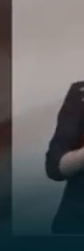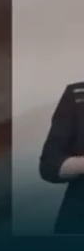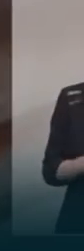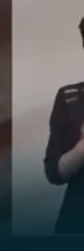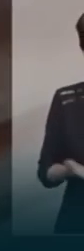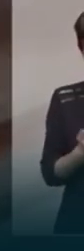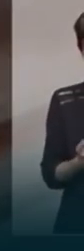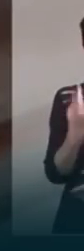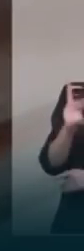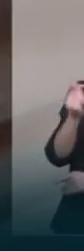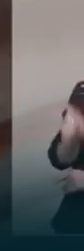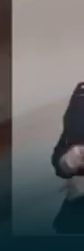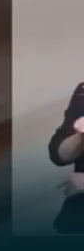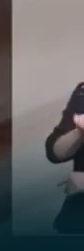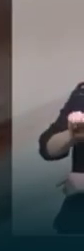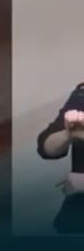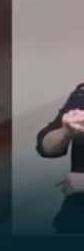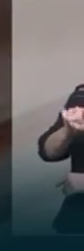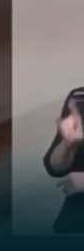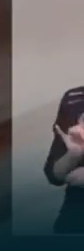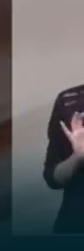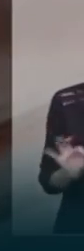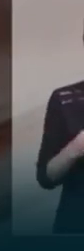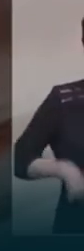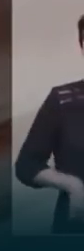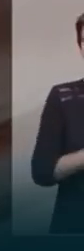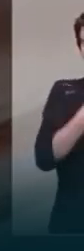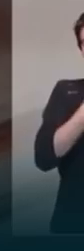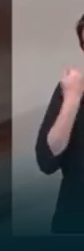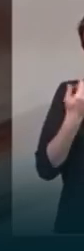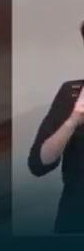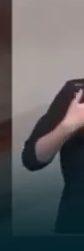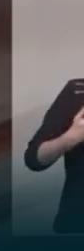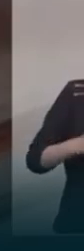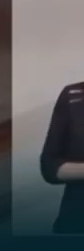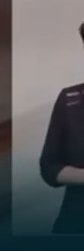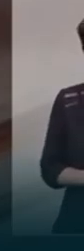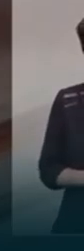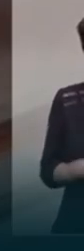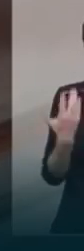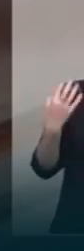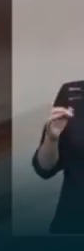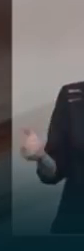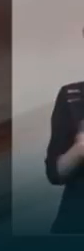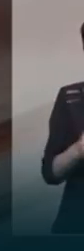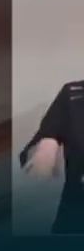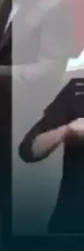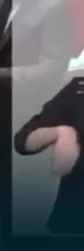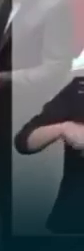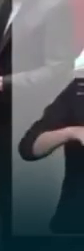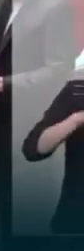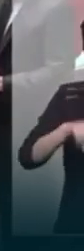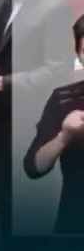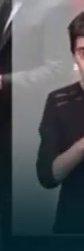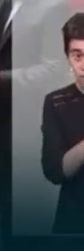situation des AESH, et Jean-Michel Blanquer vous l'aurait dit mieux que moi, nous avons recruté des dizaines de milliers d'AESH. Le budget pour 2022,